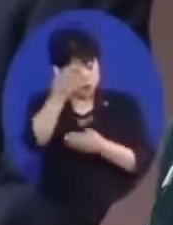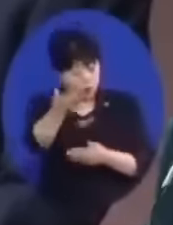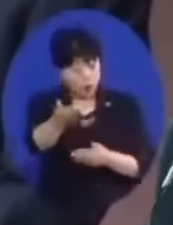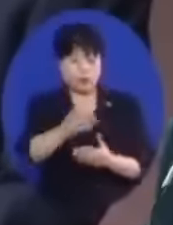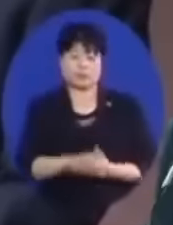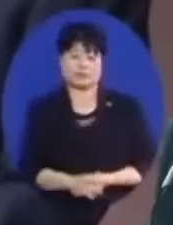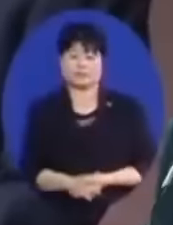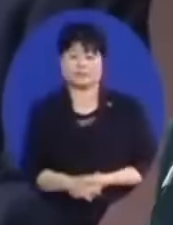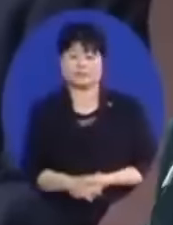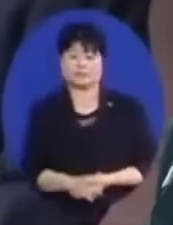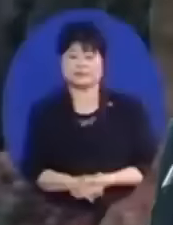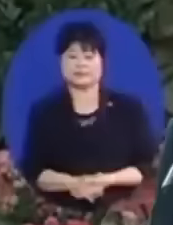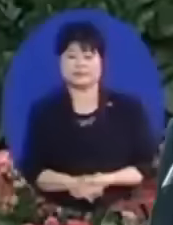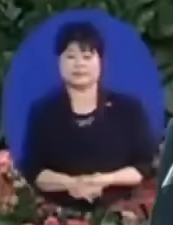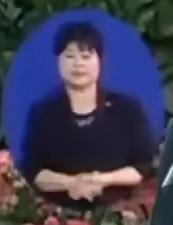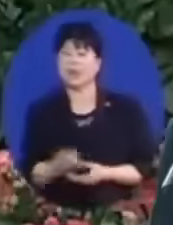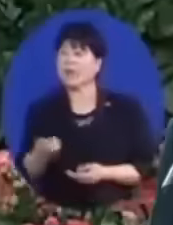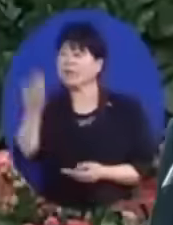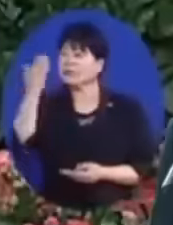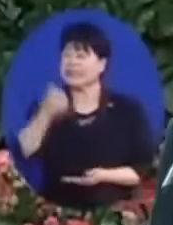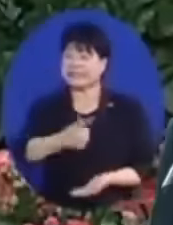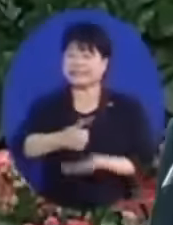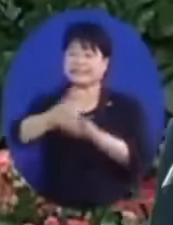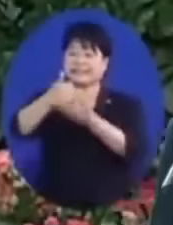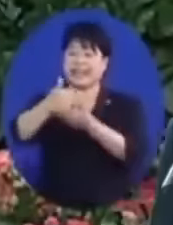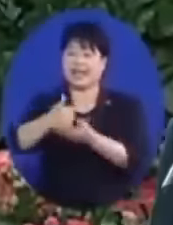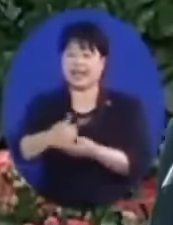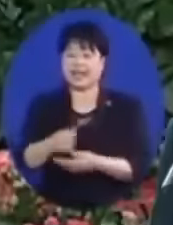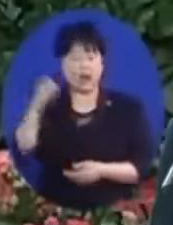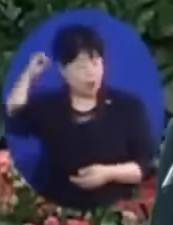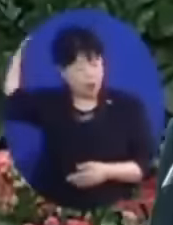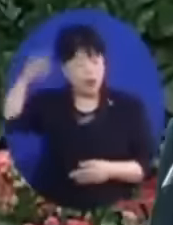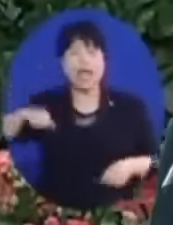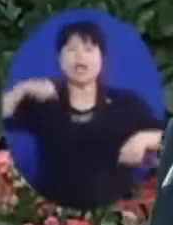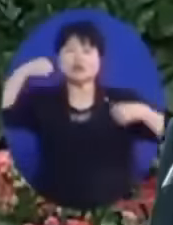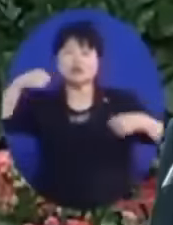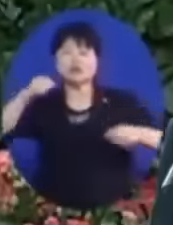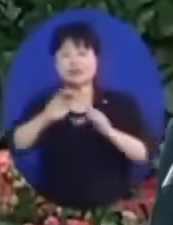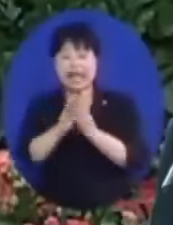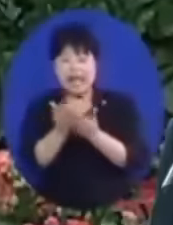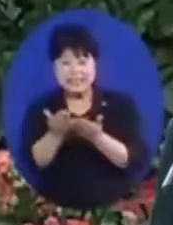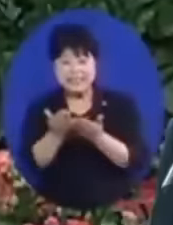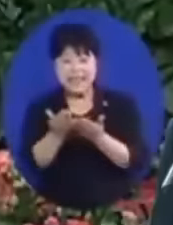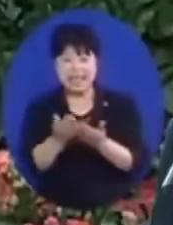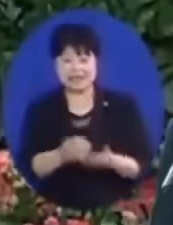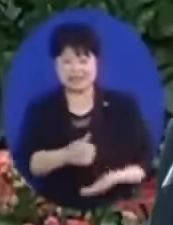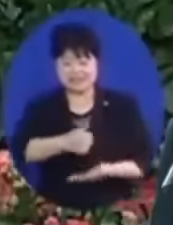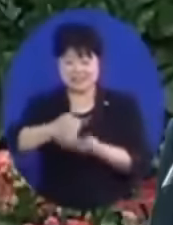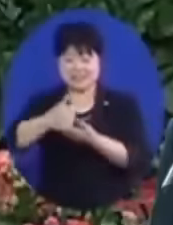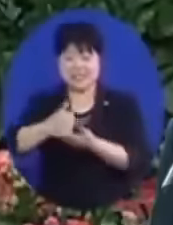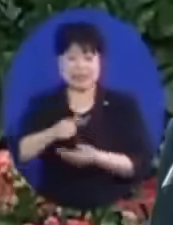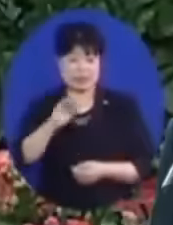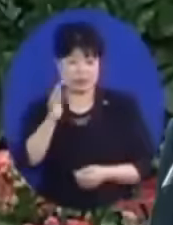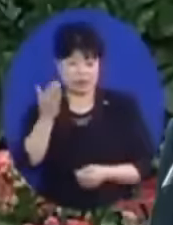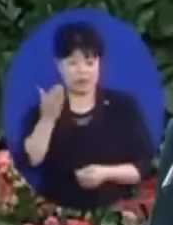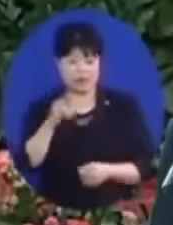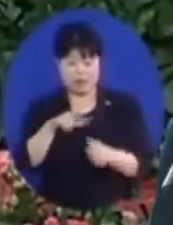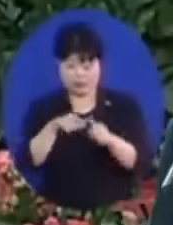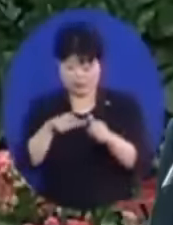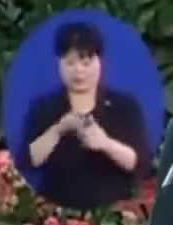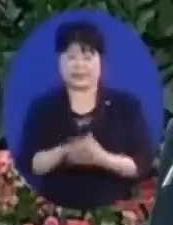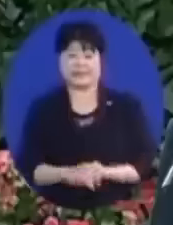주는 것입니다. 몇 해 전에 칭찬은 고래도 춤추게 한다는 책으로 많은 사람들이 칭찬의 중요성을